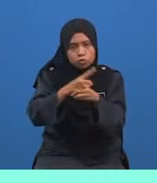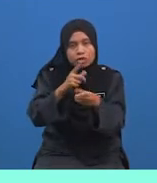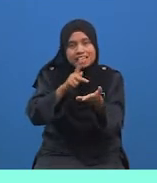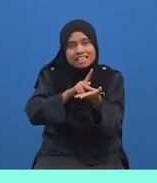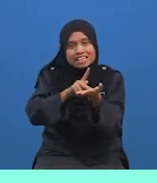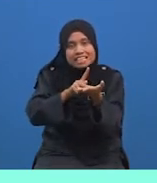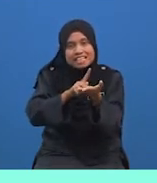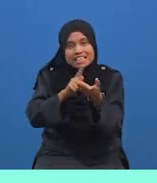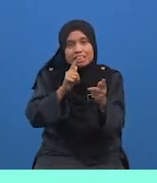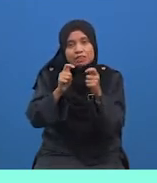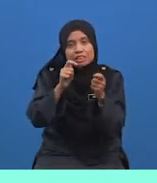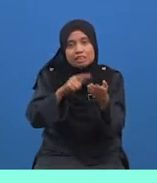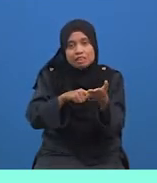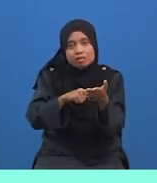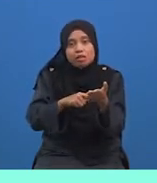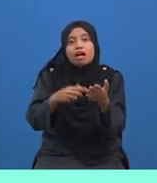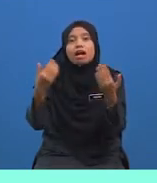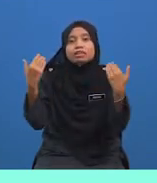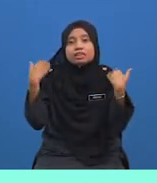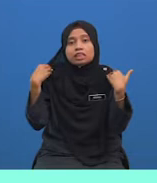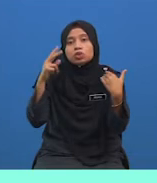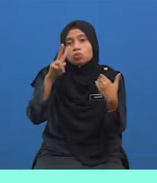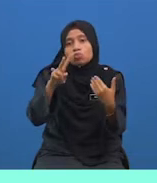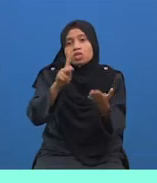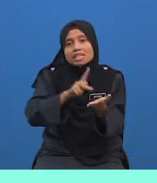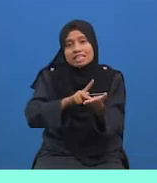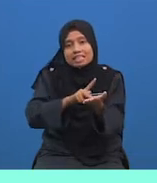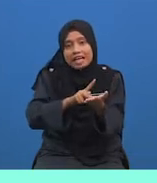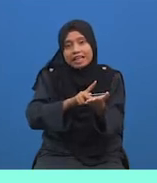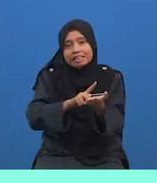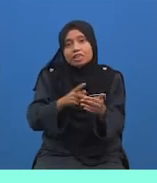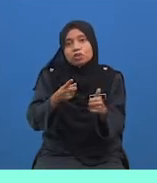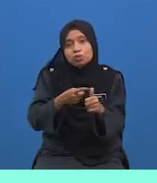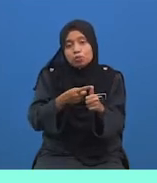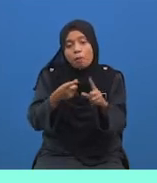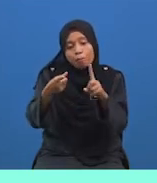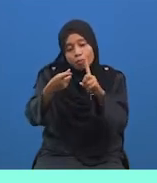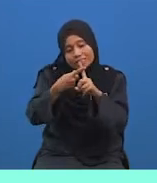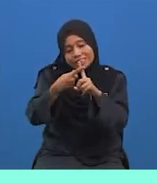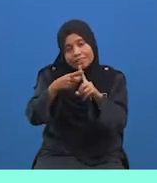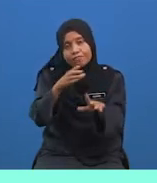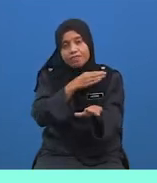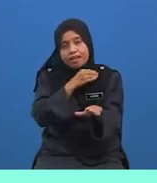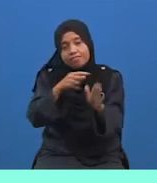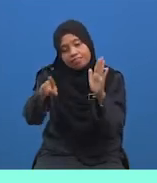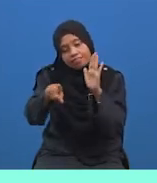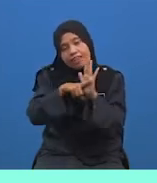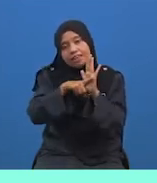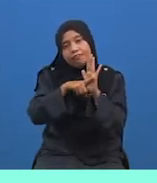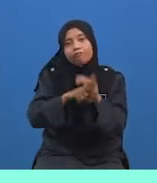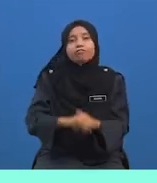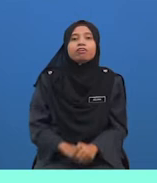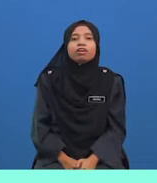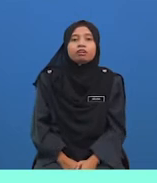kesan telekomunikasi ini mempunyai dua kesan, iaitu kesan positif dan juga